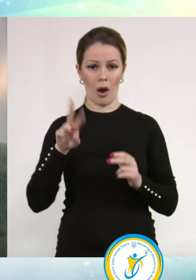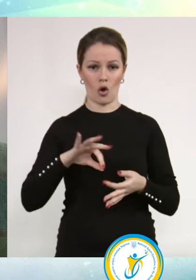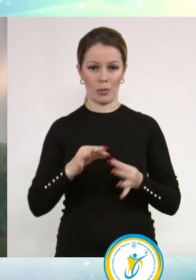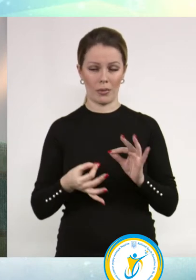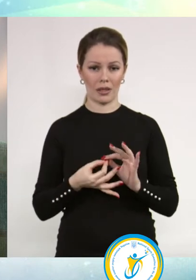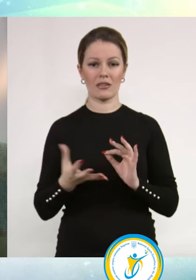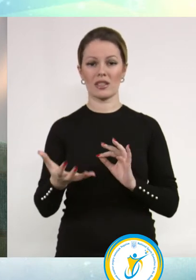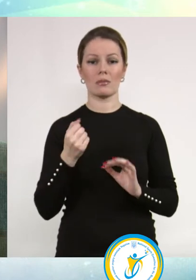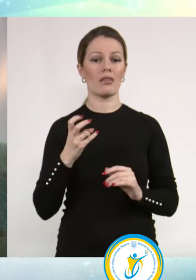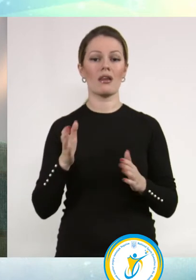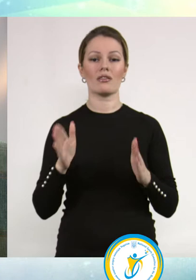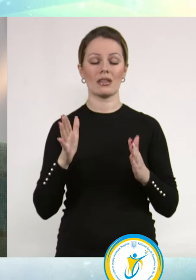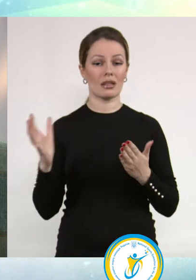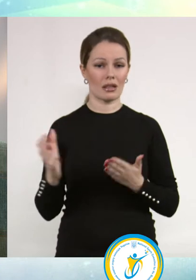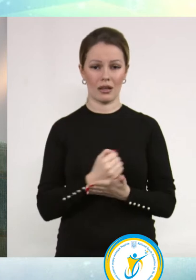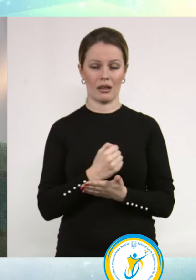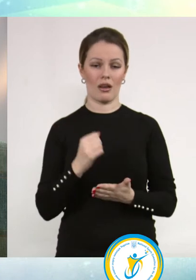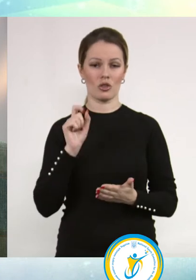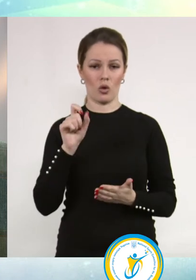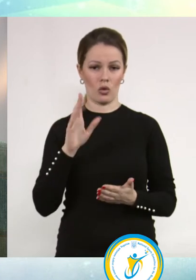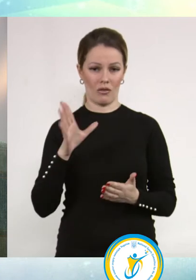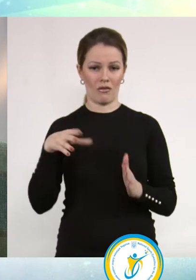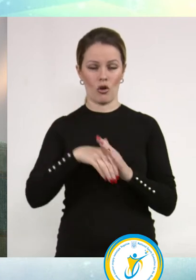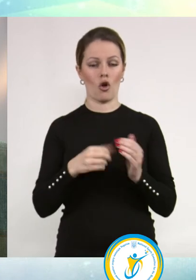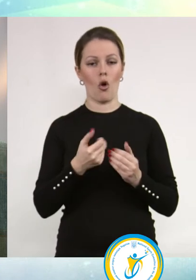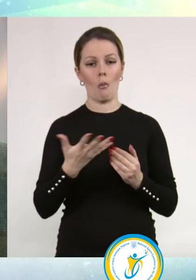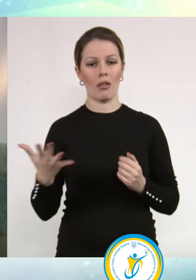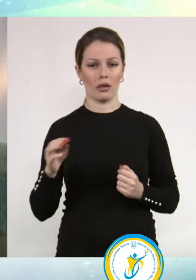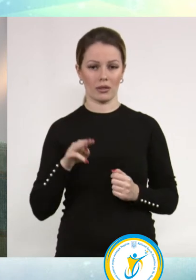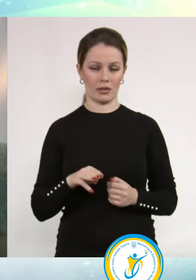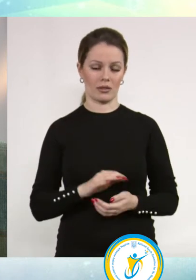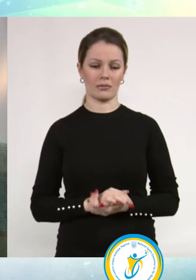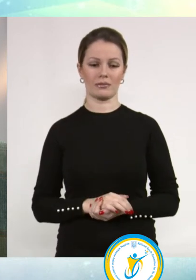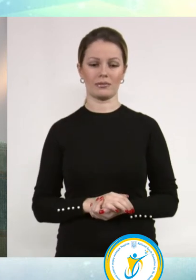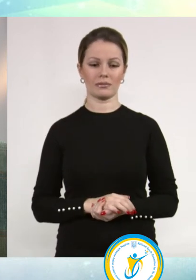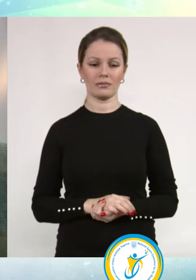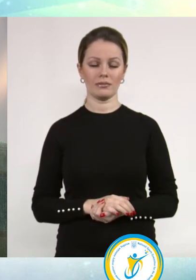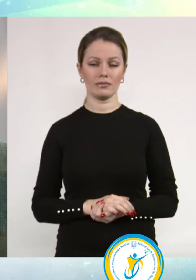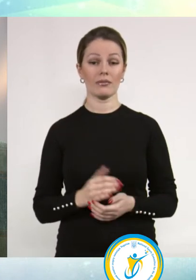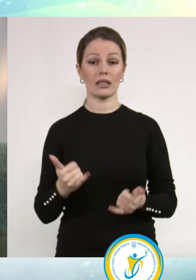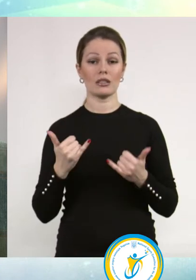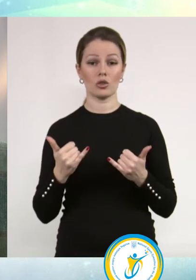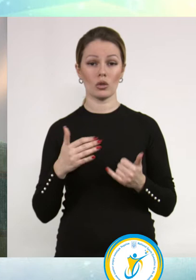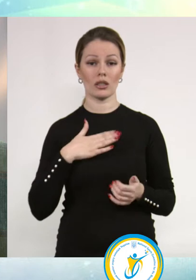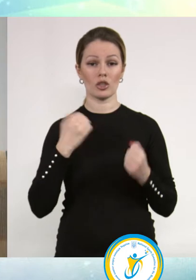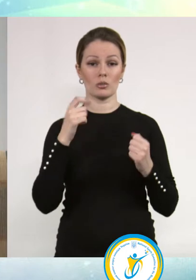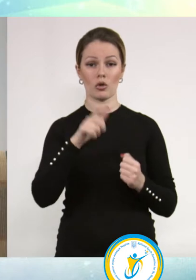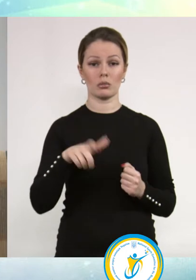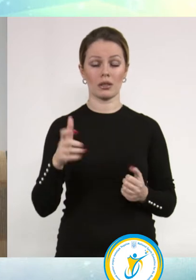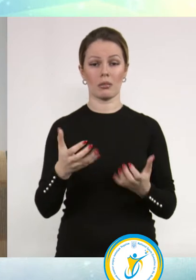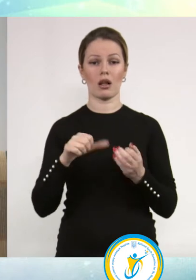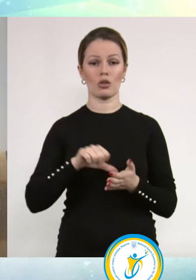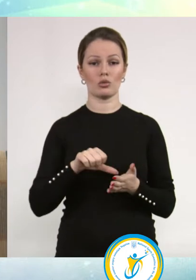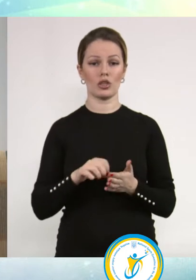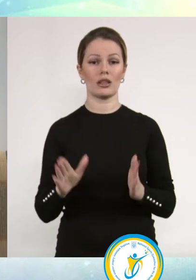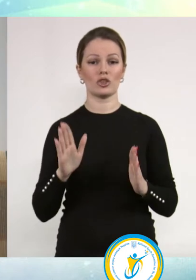кінця Паралімпіади візьме не тільки золото, а й комплект, як це 100%. Ну а сьогодні наші